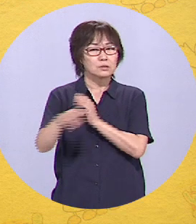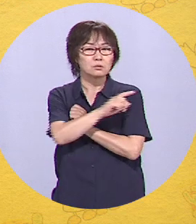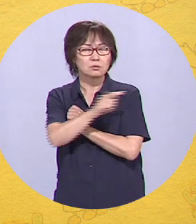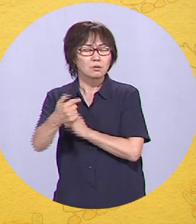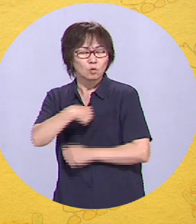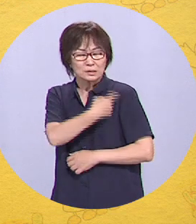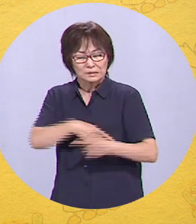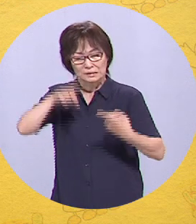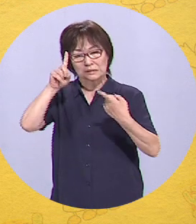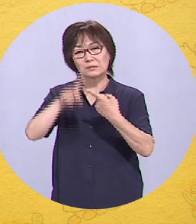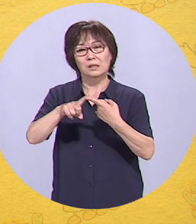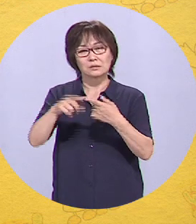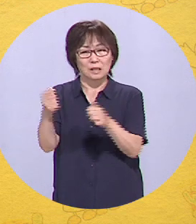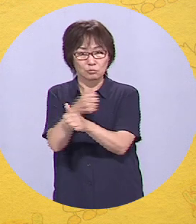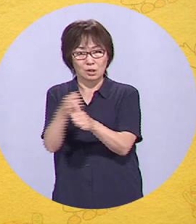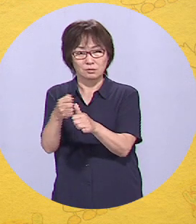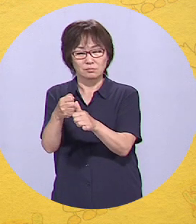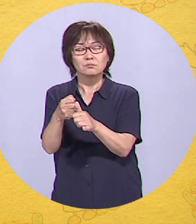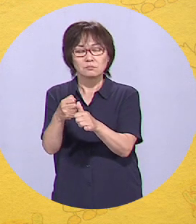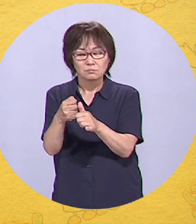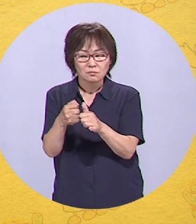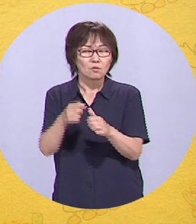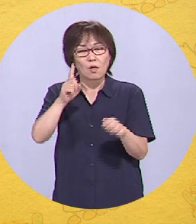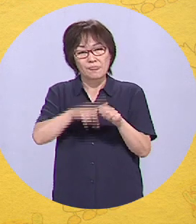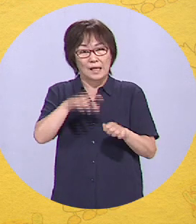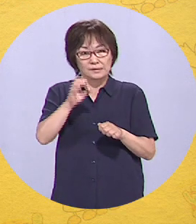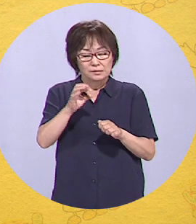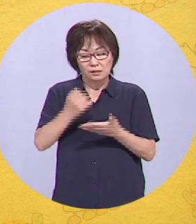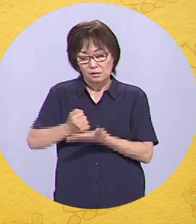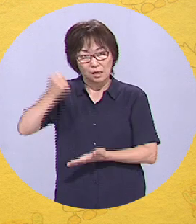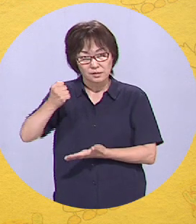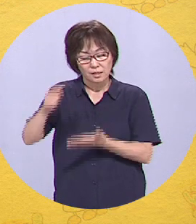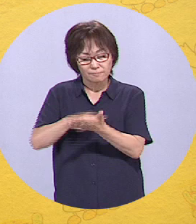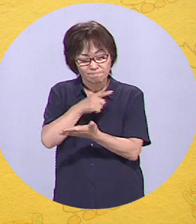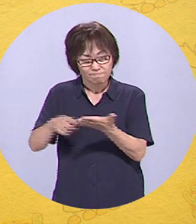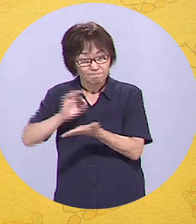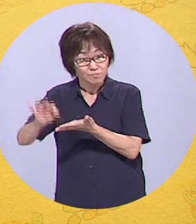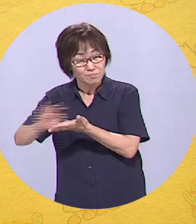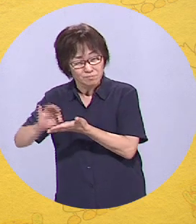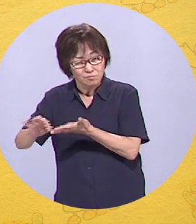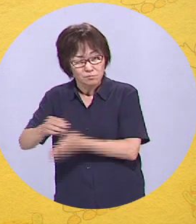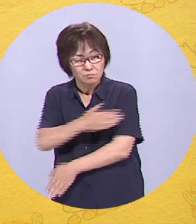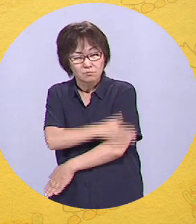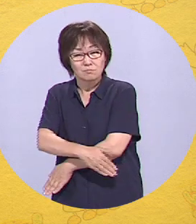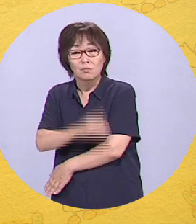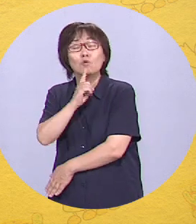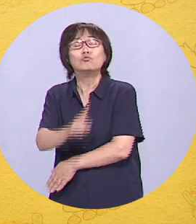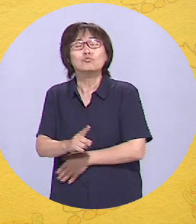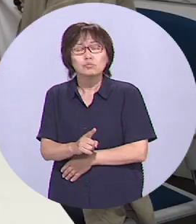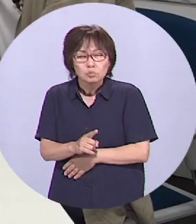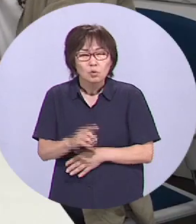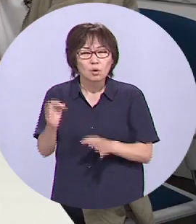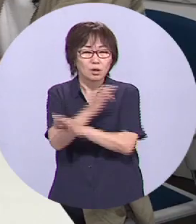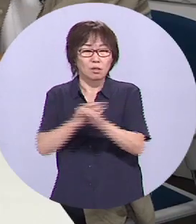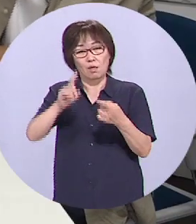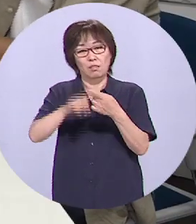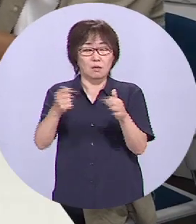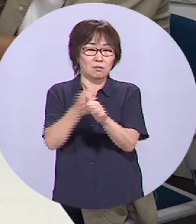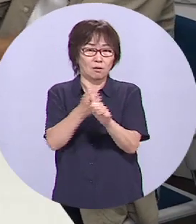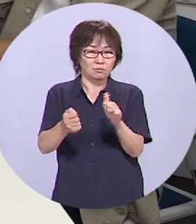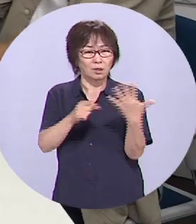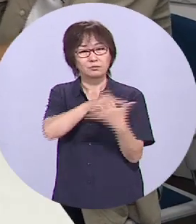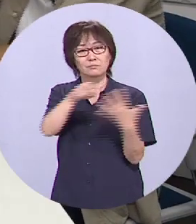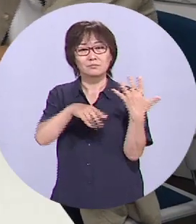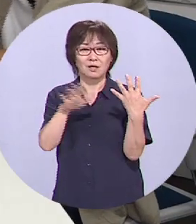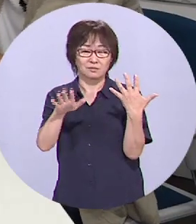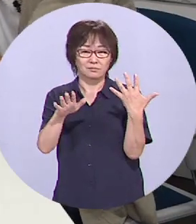待、年金や財産などを勝手に使ったり処分してしまう経済的虐待があります。 普段はこの